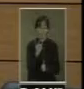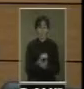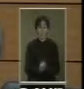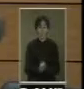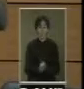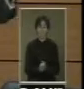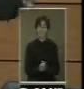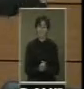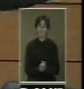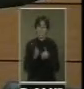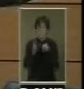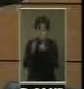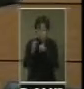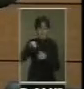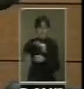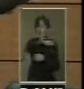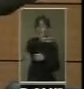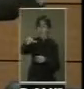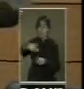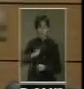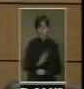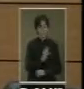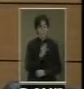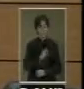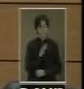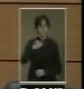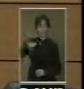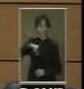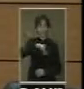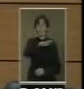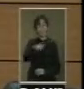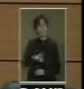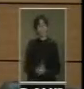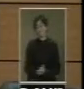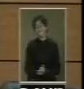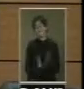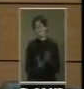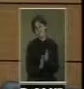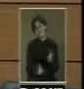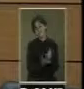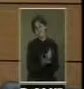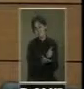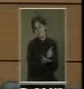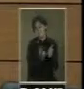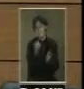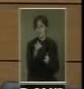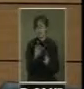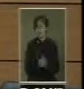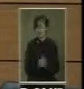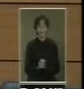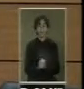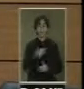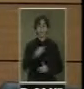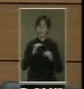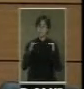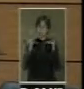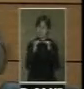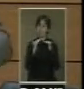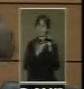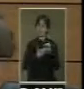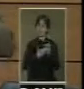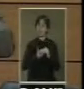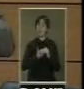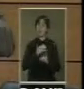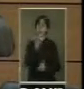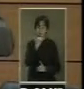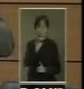ใส่ร้ายต่อหน้าผู้คนที่มีเกียรติในสภาแห่งนี้ยกย่องไม่ได้ครับและผมมีสิทธิ์เต็มที่ท่านประธานเป็นผู้พากษ